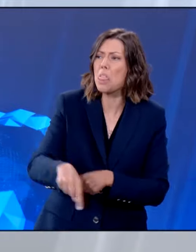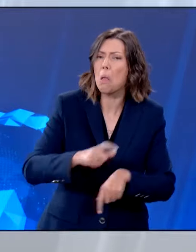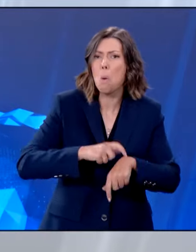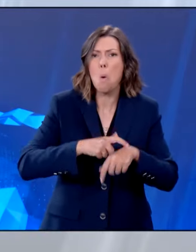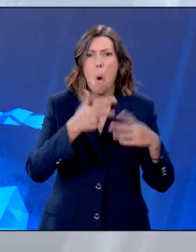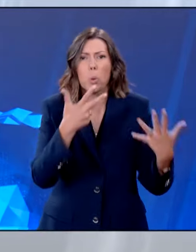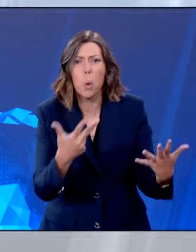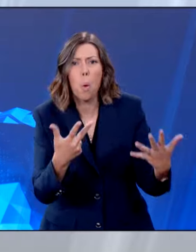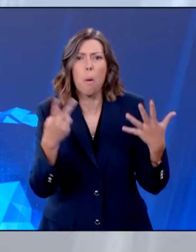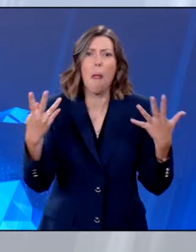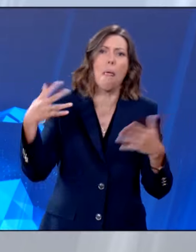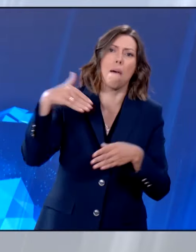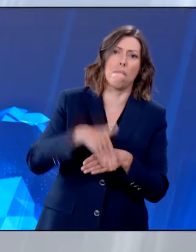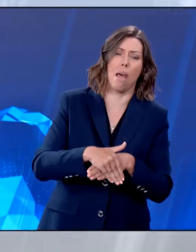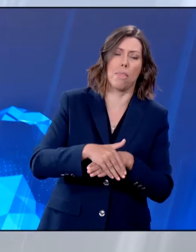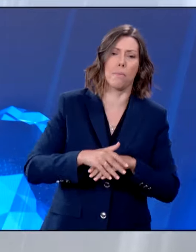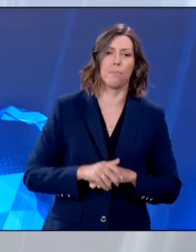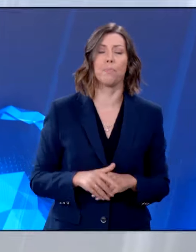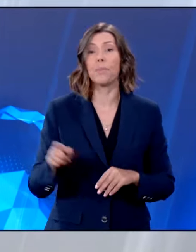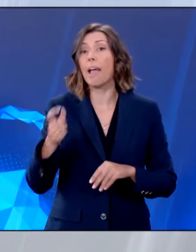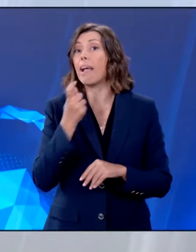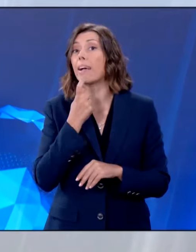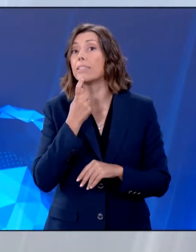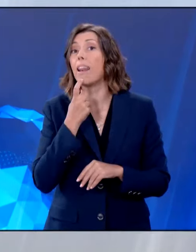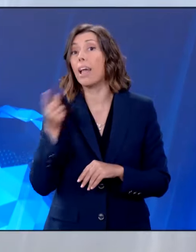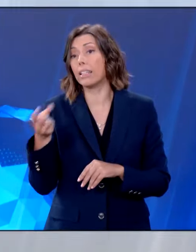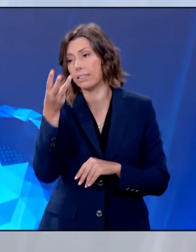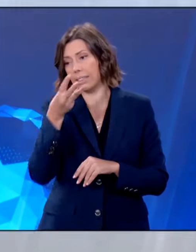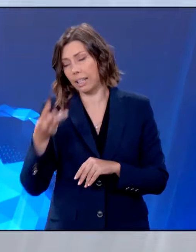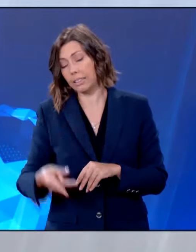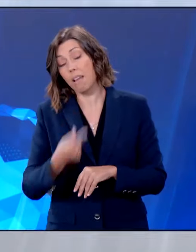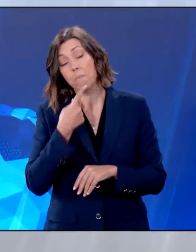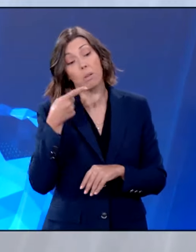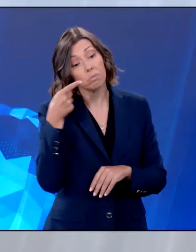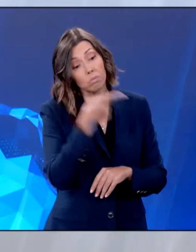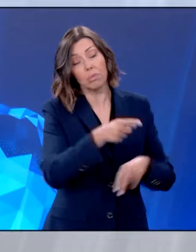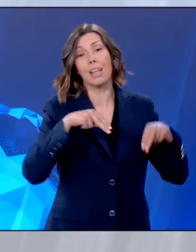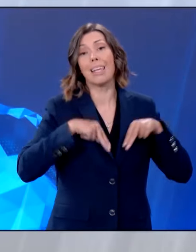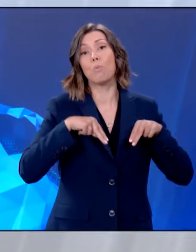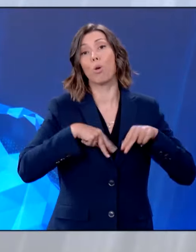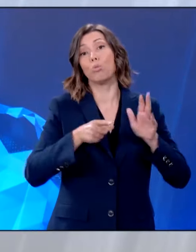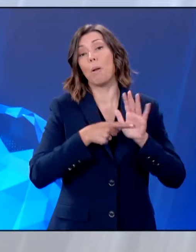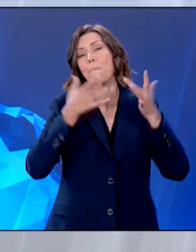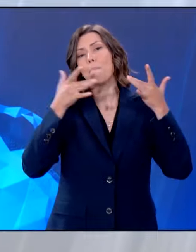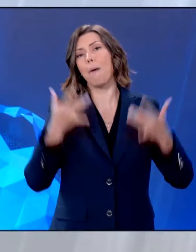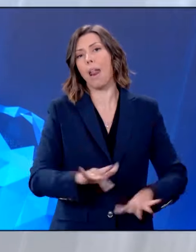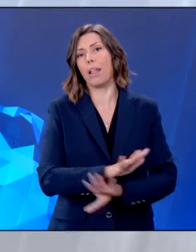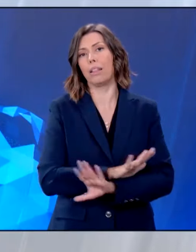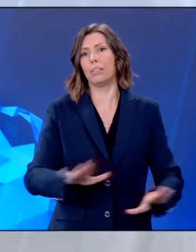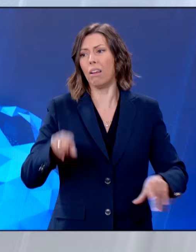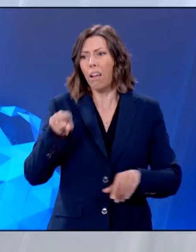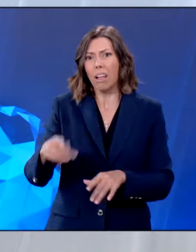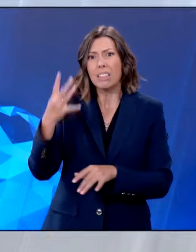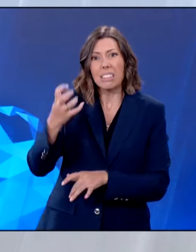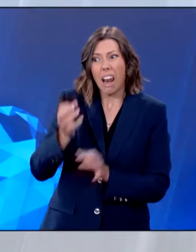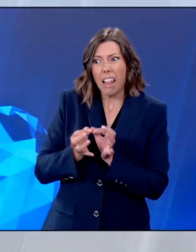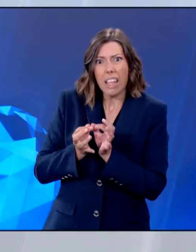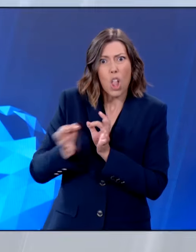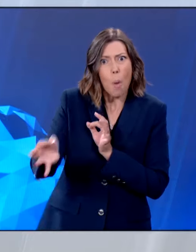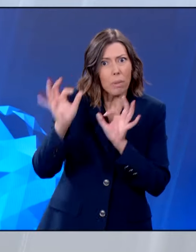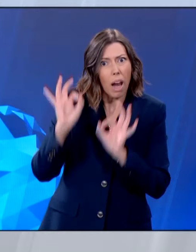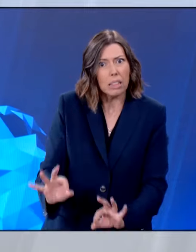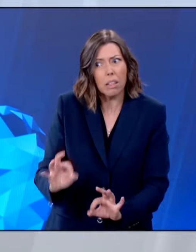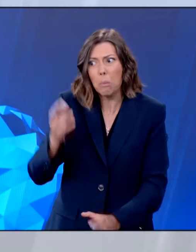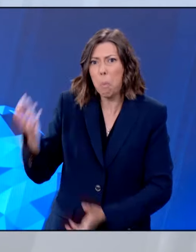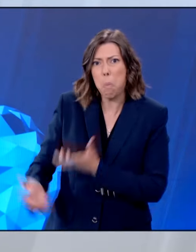Βασίλη Κικίλια ζήτησε ο Στέφανος Κασελάκης, εστιάζοντας το ότι η πυρκαγιά κατάφερε να διασχίσει 40 χιλιόμετρα και να μπει στον αστικό ιστό. Είναι κάτι